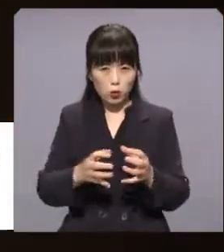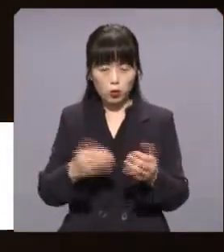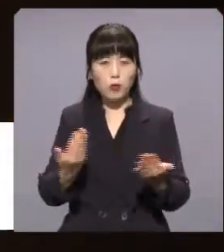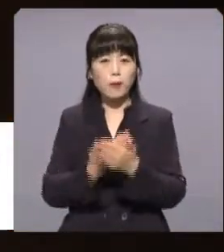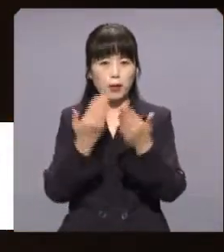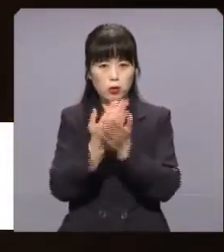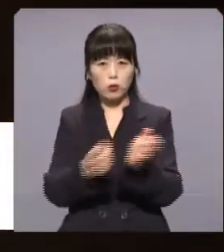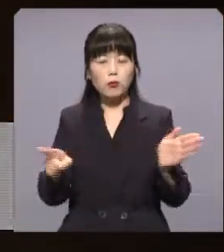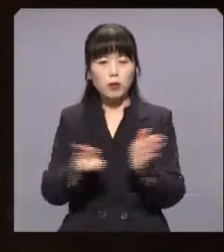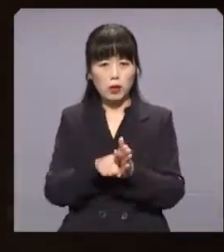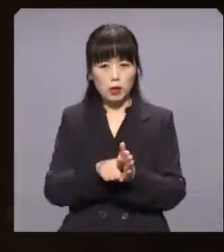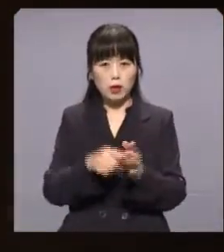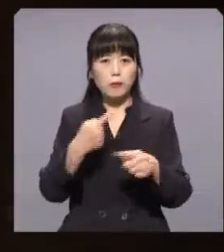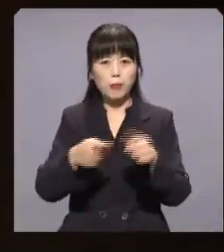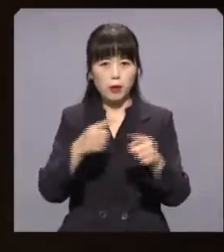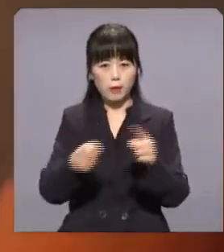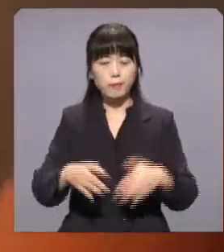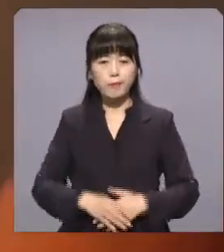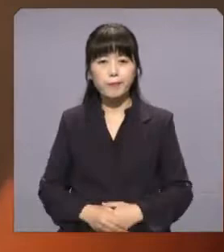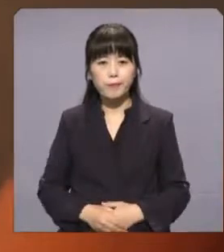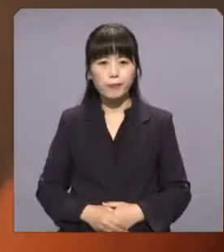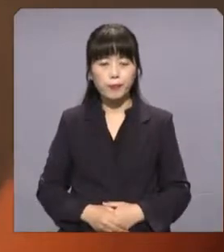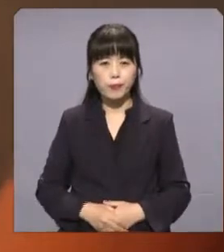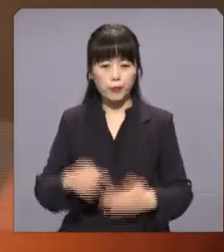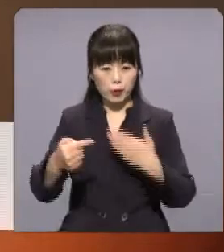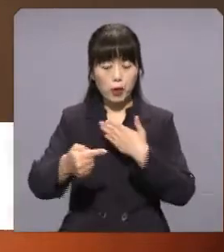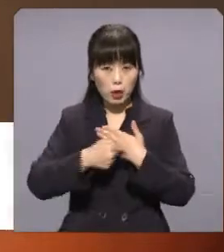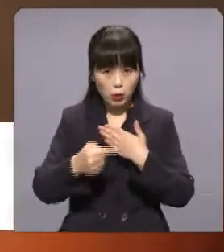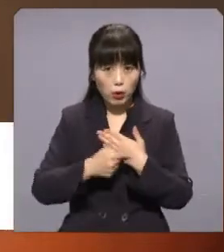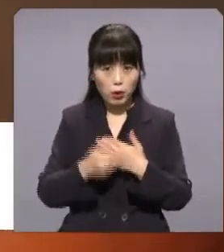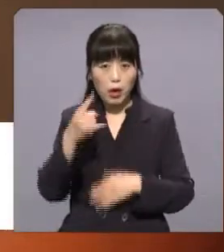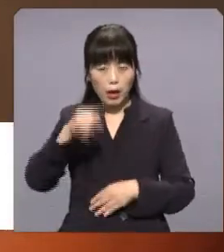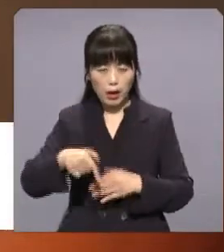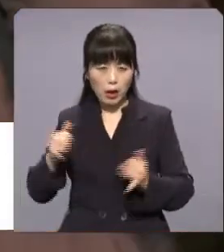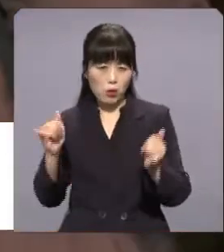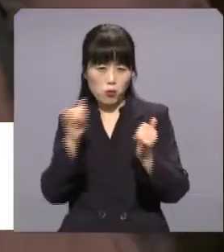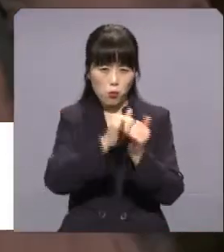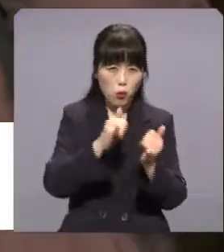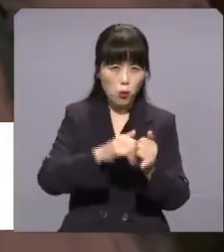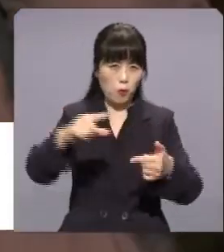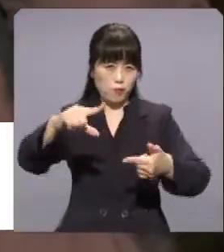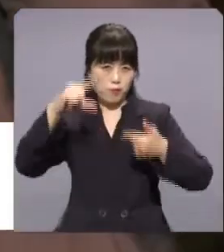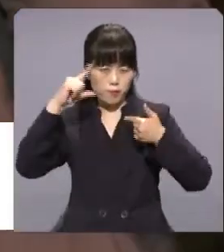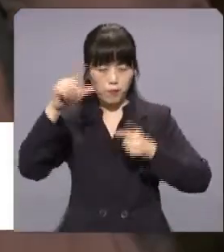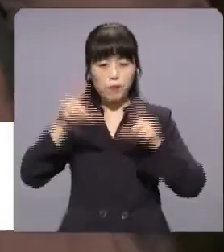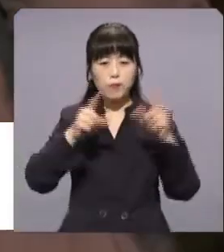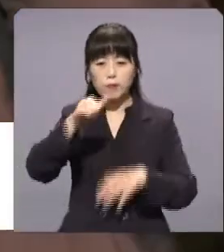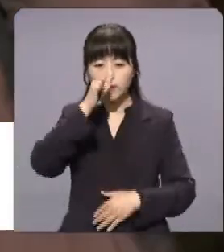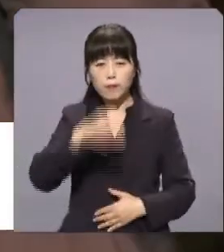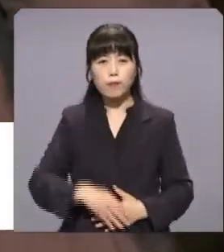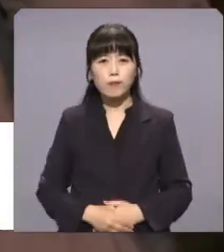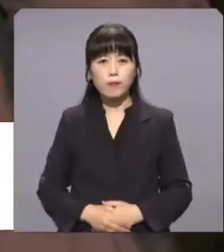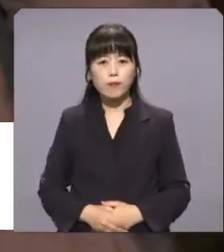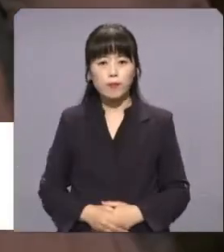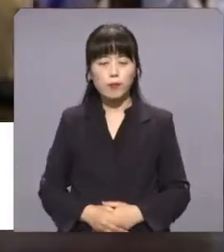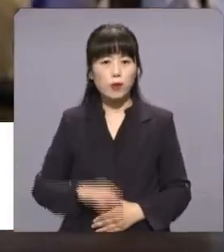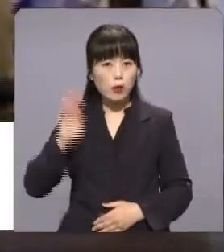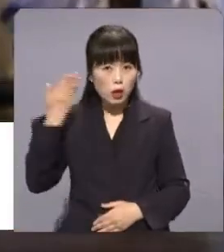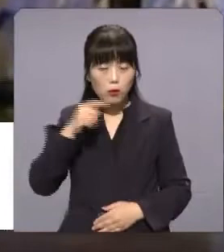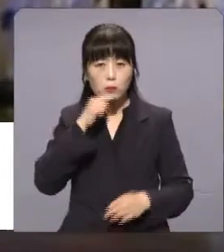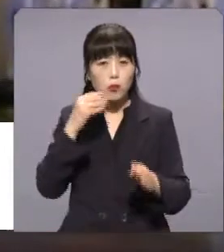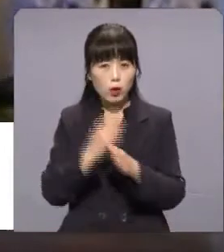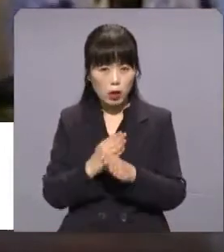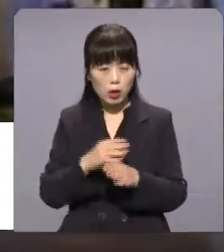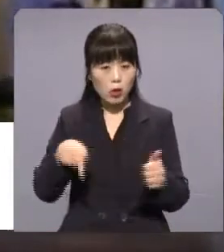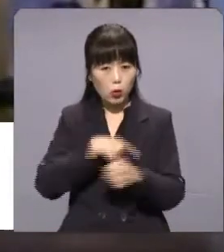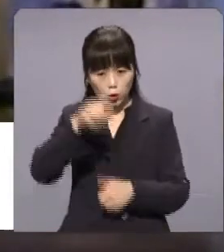위해서라는 분석입니다 대외적으로는 핵공격 능력을 과시하는 측면도 있습니다 최근